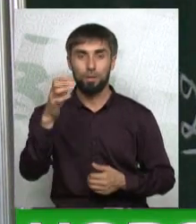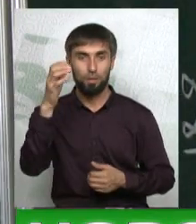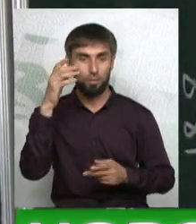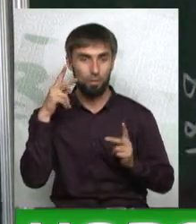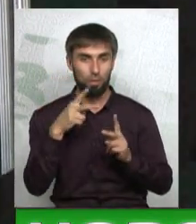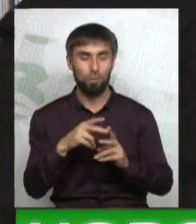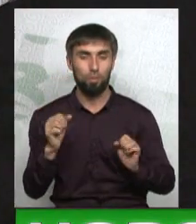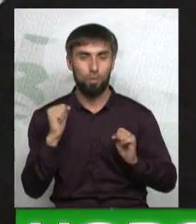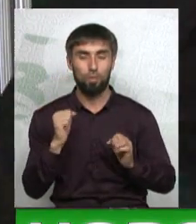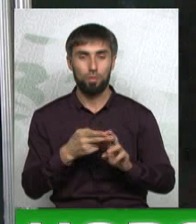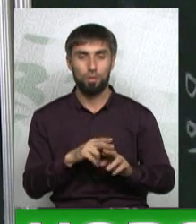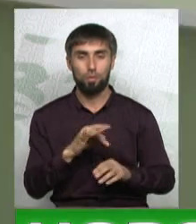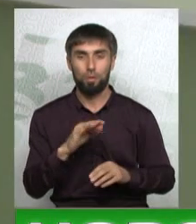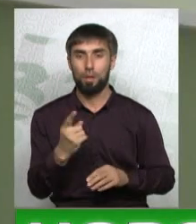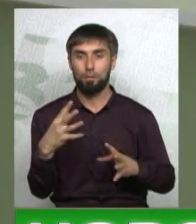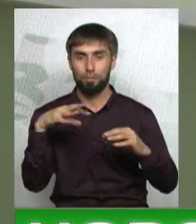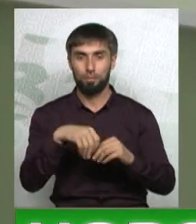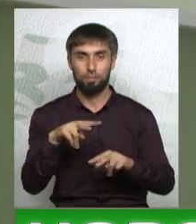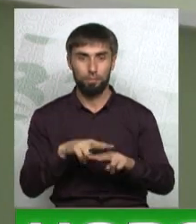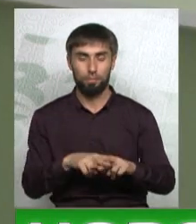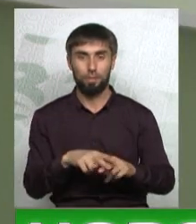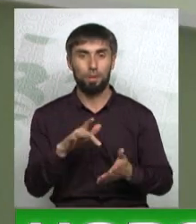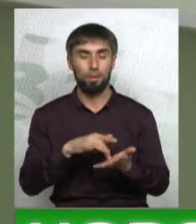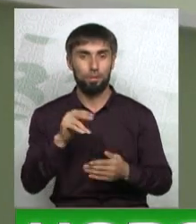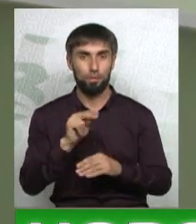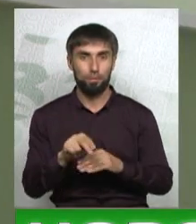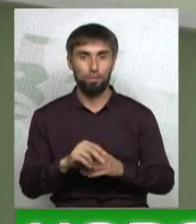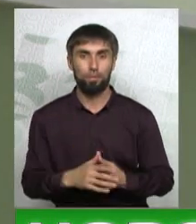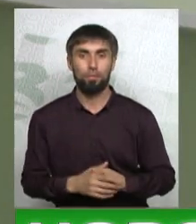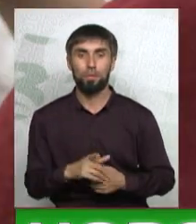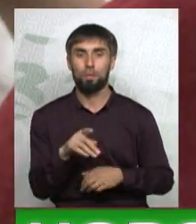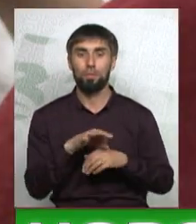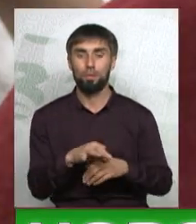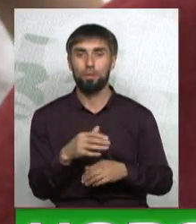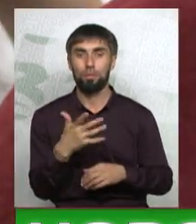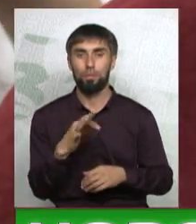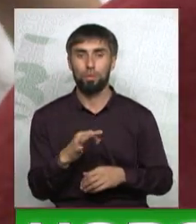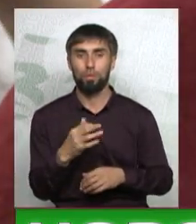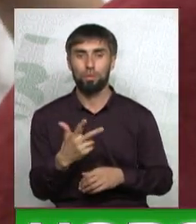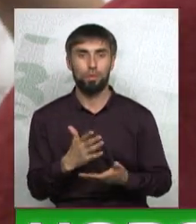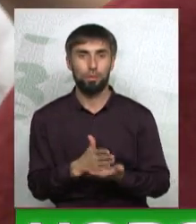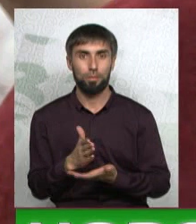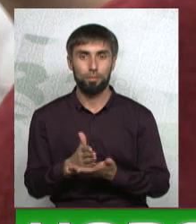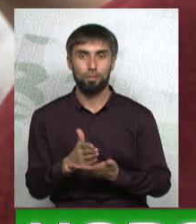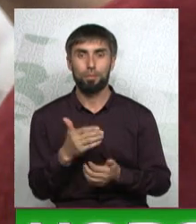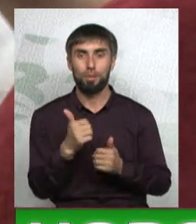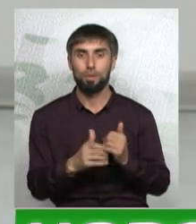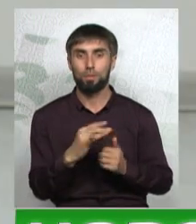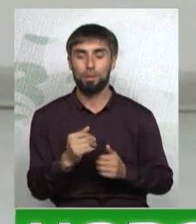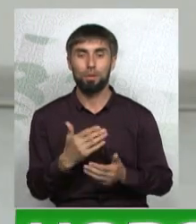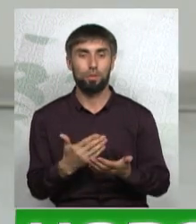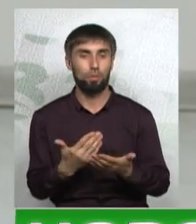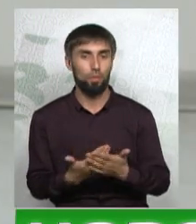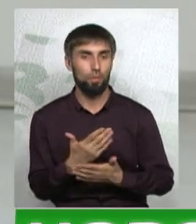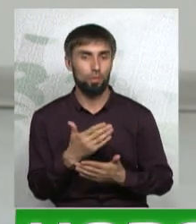и искусство теперь под одной крышей. Обучение в Центре для одаренных проходит по 3 направлениям. Каждая новая смена – новый профиль.